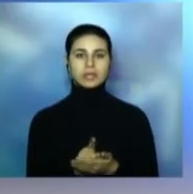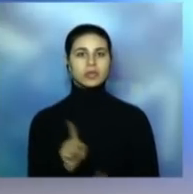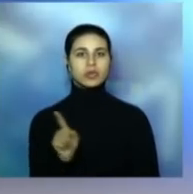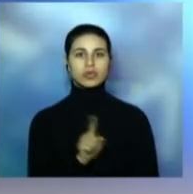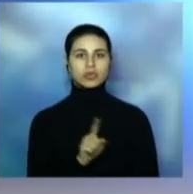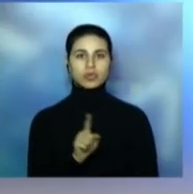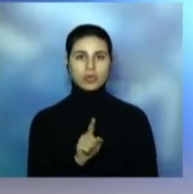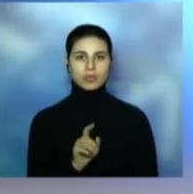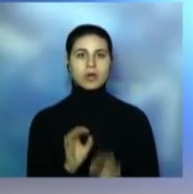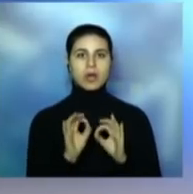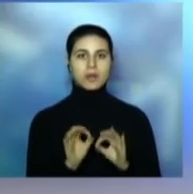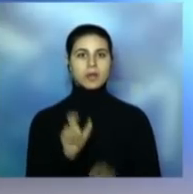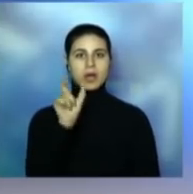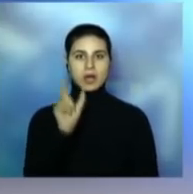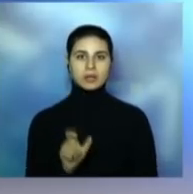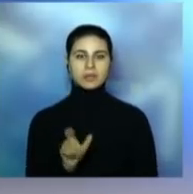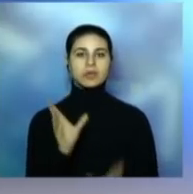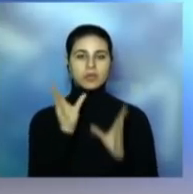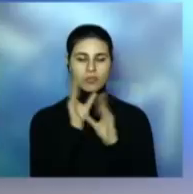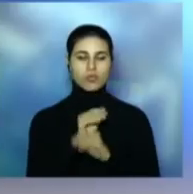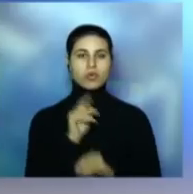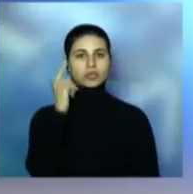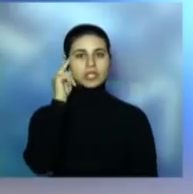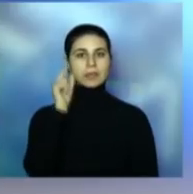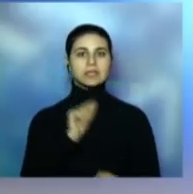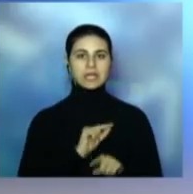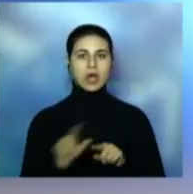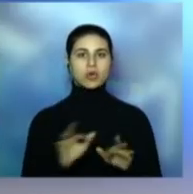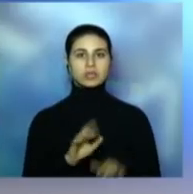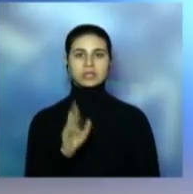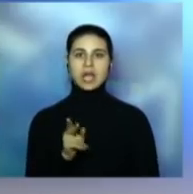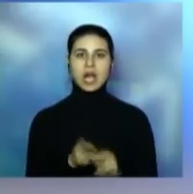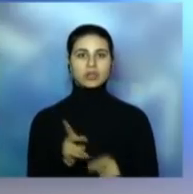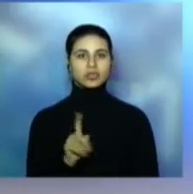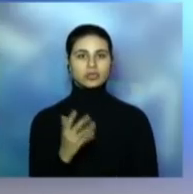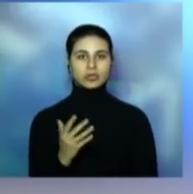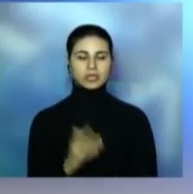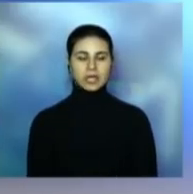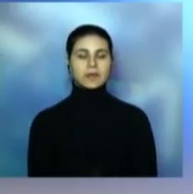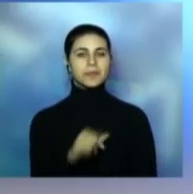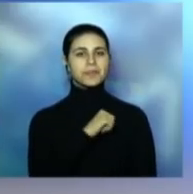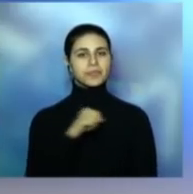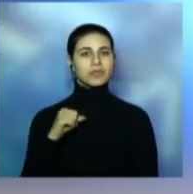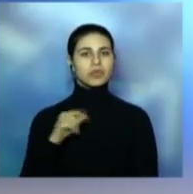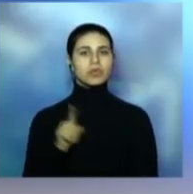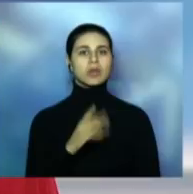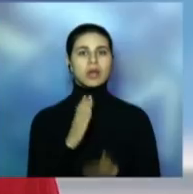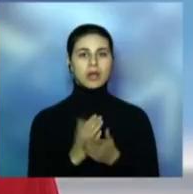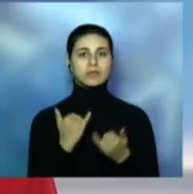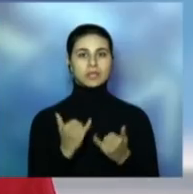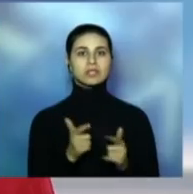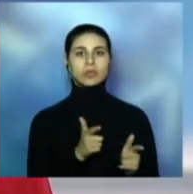რომ შედგეს ადამიანი, მოახერხოს ჩანაფიქრის განხორციელება და არ შეუშალოს ხელი. შენ რა გაქვს